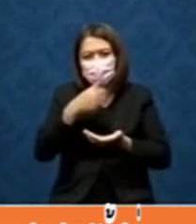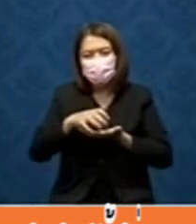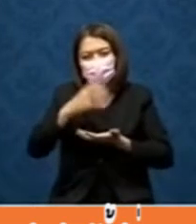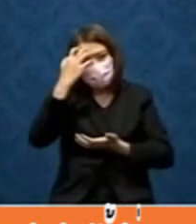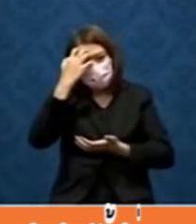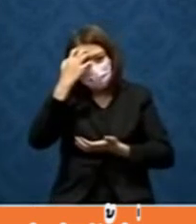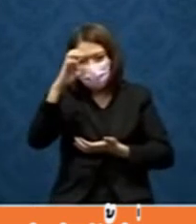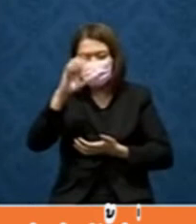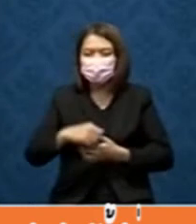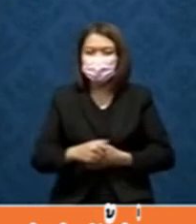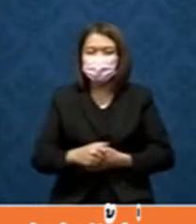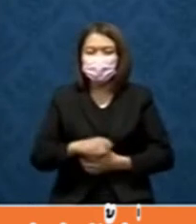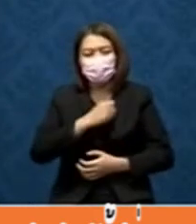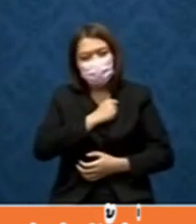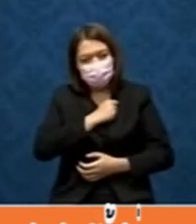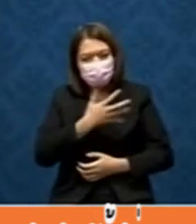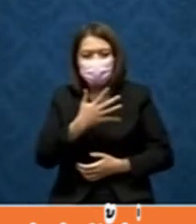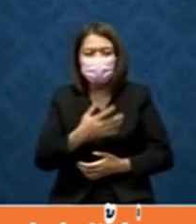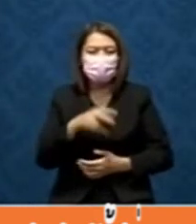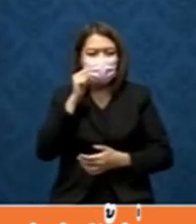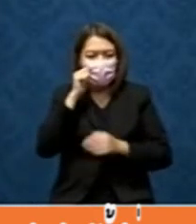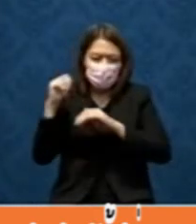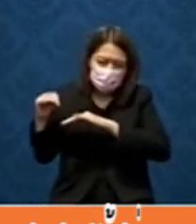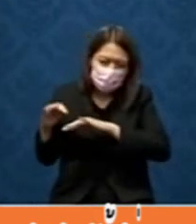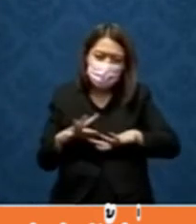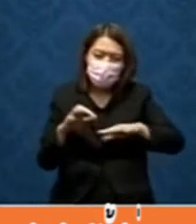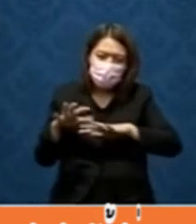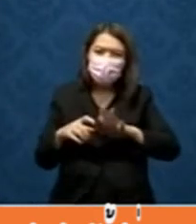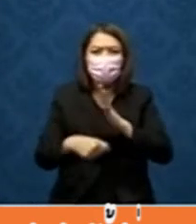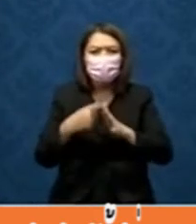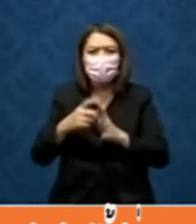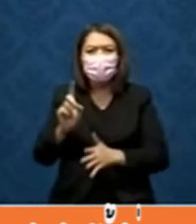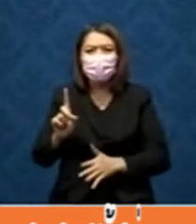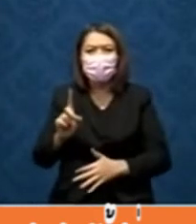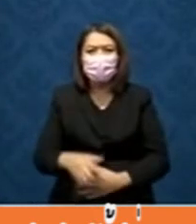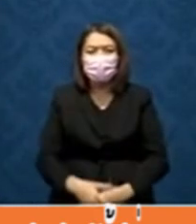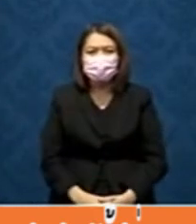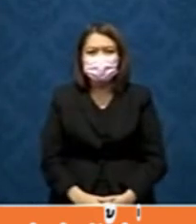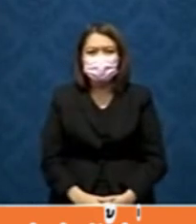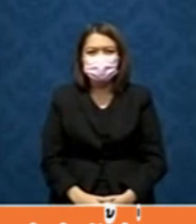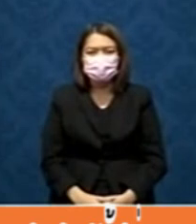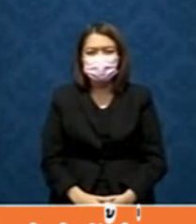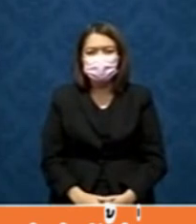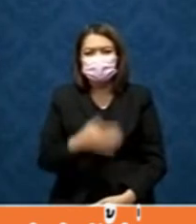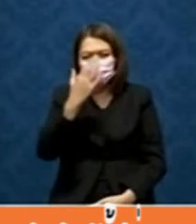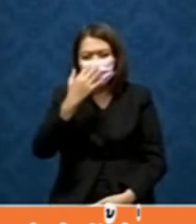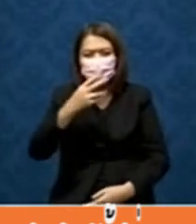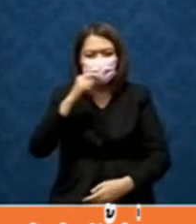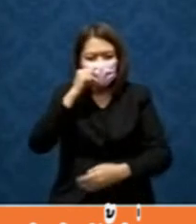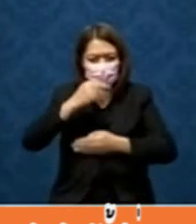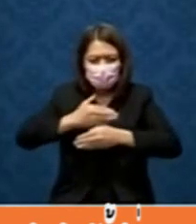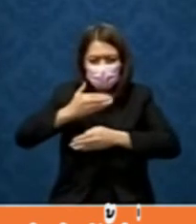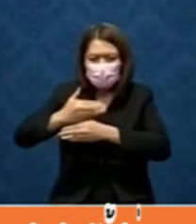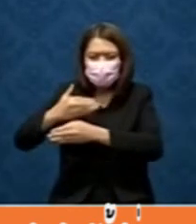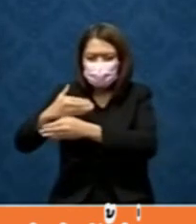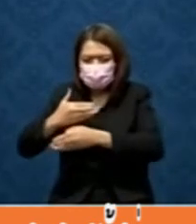ทองพูดดคามเกรยวกราดว่ามันทนไม่ได้จิ ๆ วาน้ำที่หลากทุ่งมา นั้เป็นเพื่อะไรรับเพรเหตุในประตูน